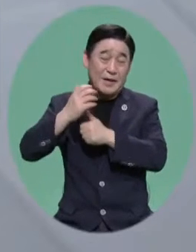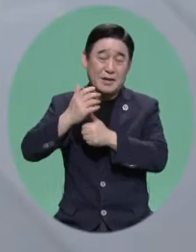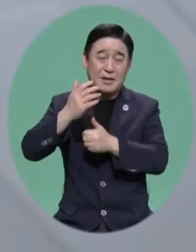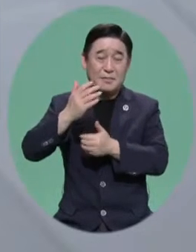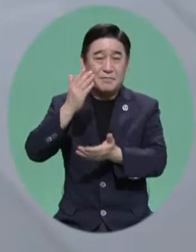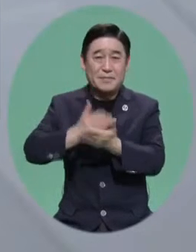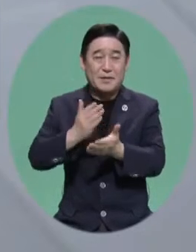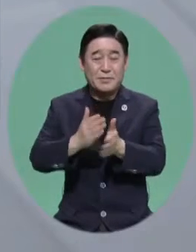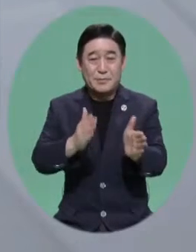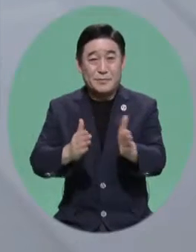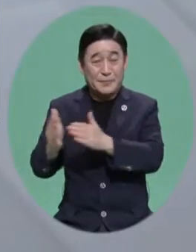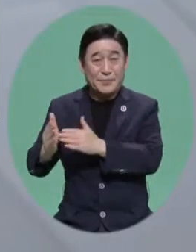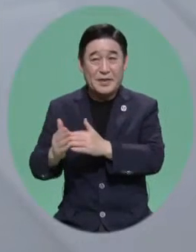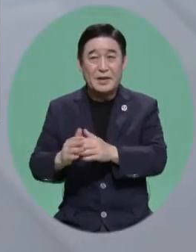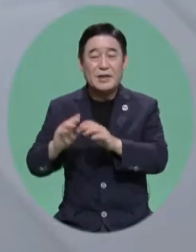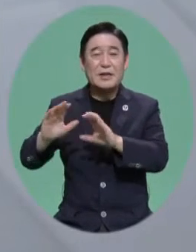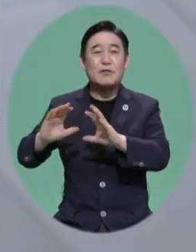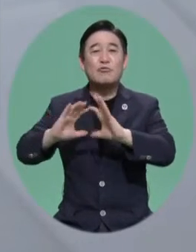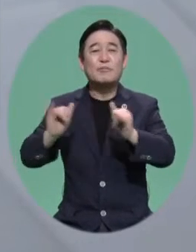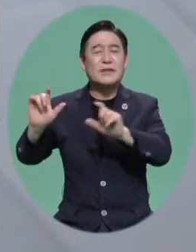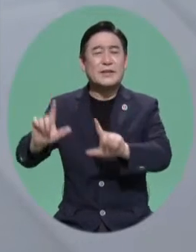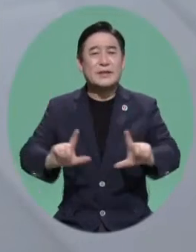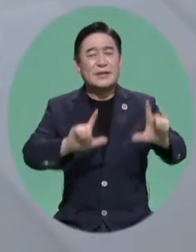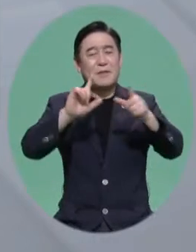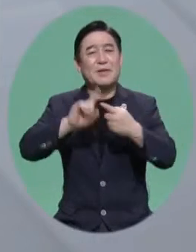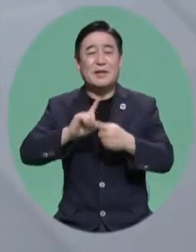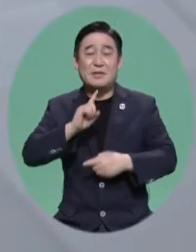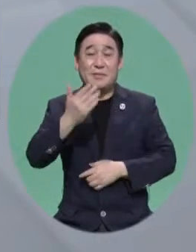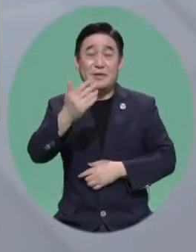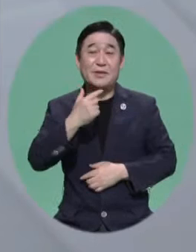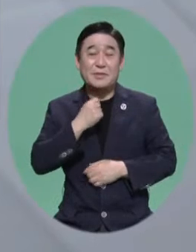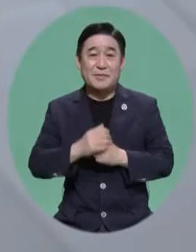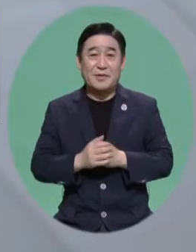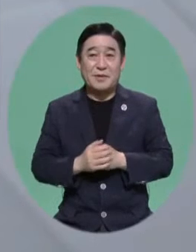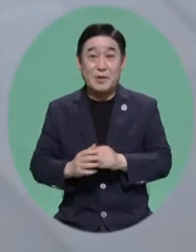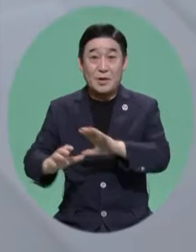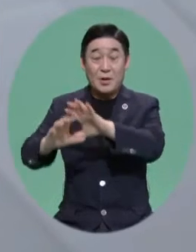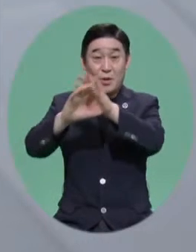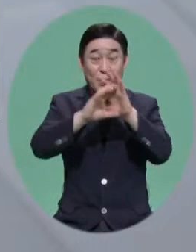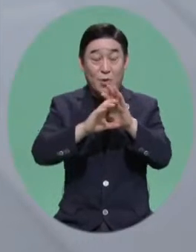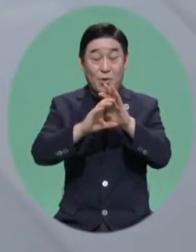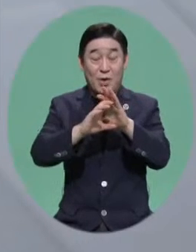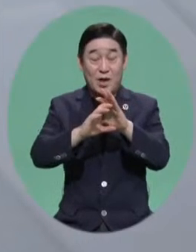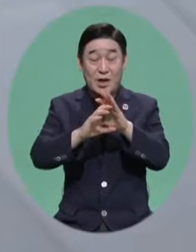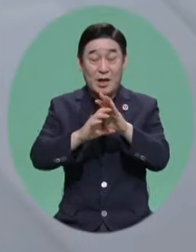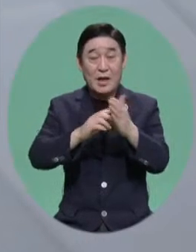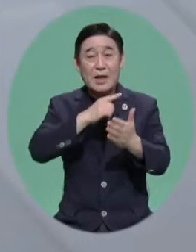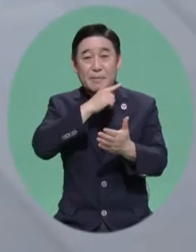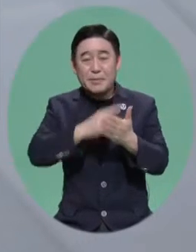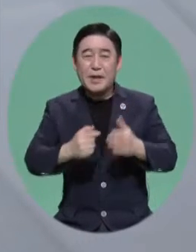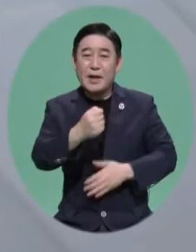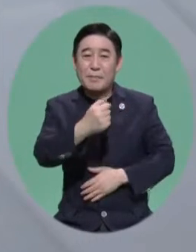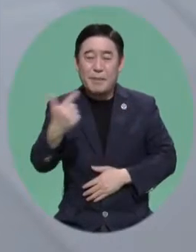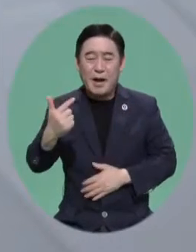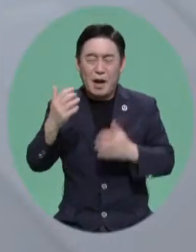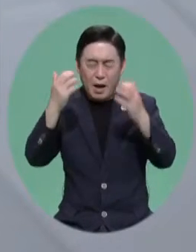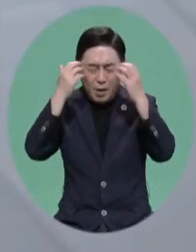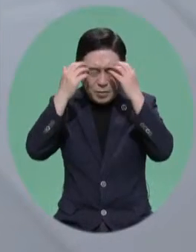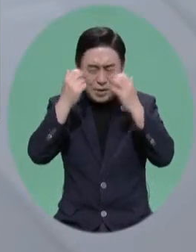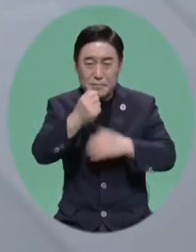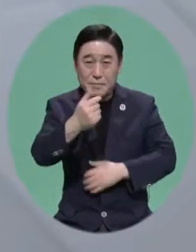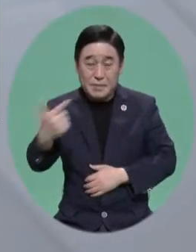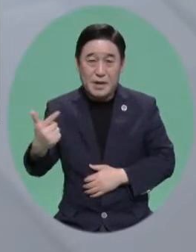좀 많이 하고 싶습니다 코로나 7 관련해서 우리 희생당한 신 분 헌신하신 분 고생하신 분 너무